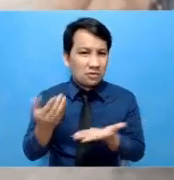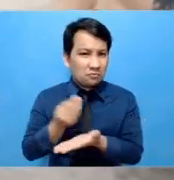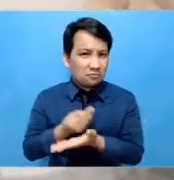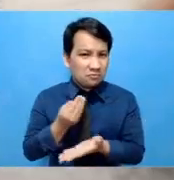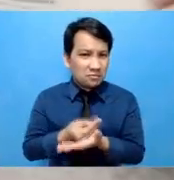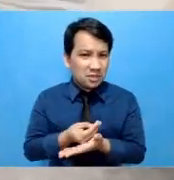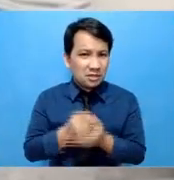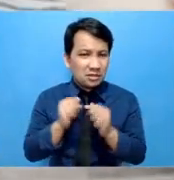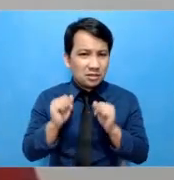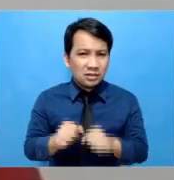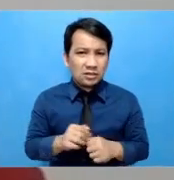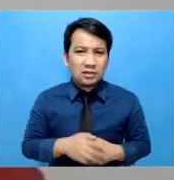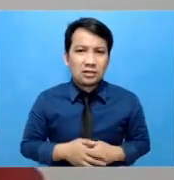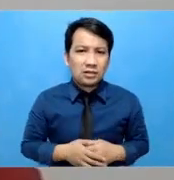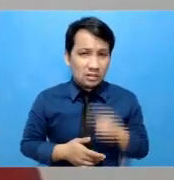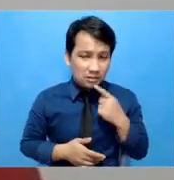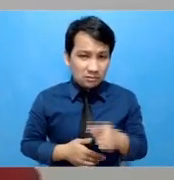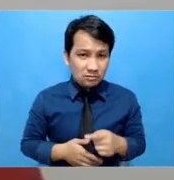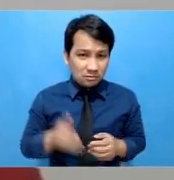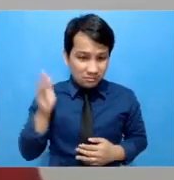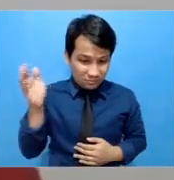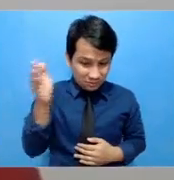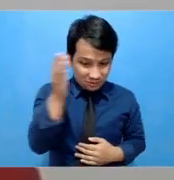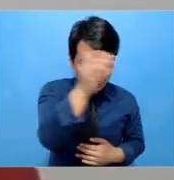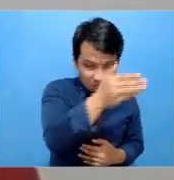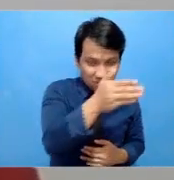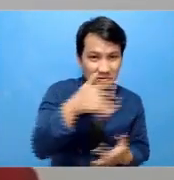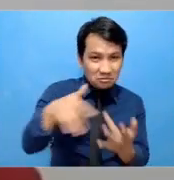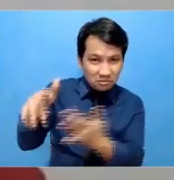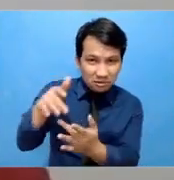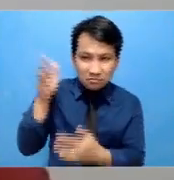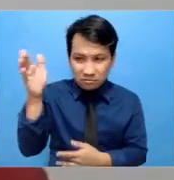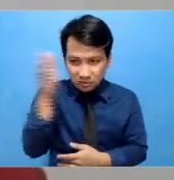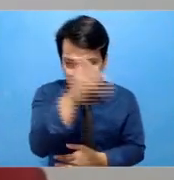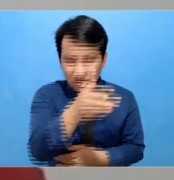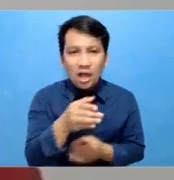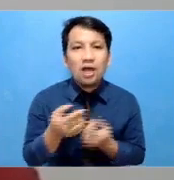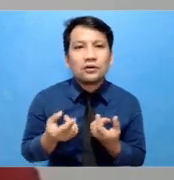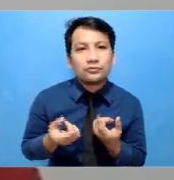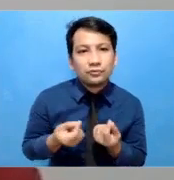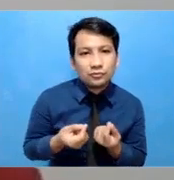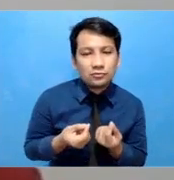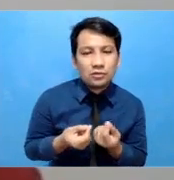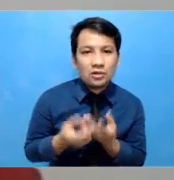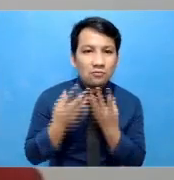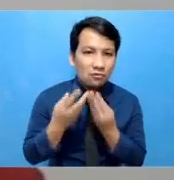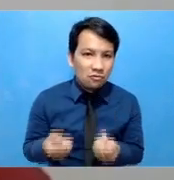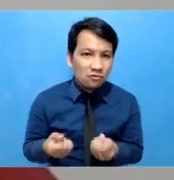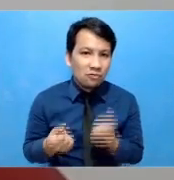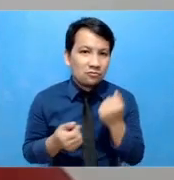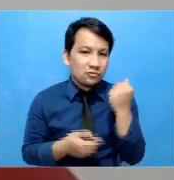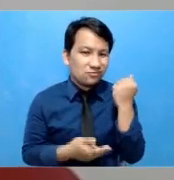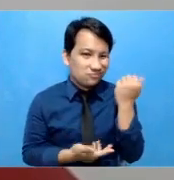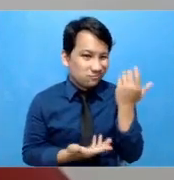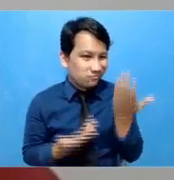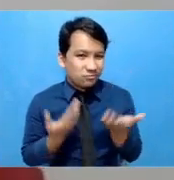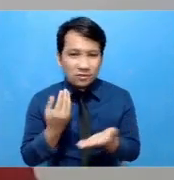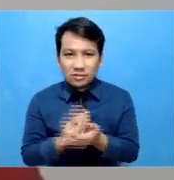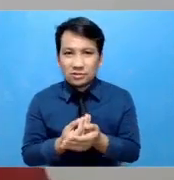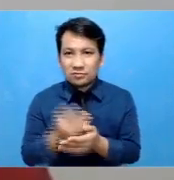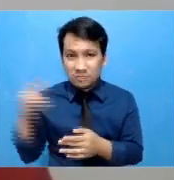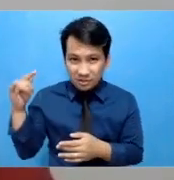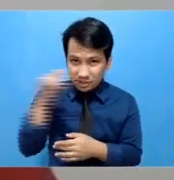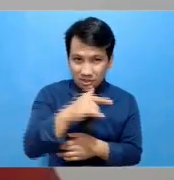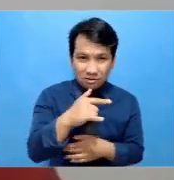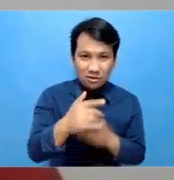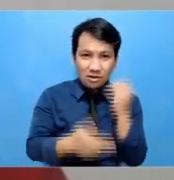makinarya. Ikot ka ng ikot, di ba? And then what you do? You use a lot of hotels, di ba? You use a lot of airplanes. So